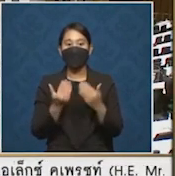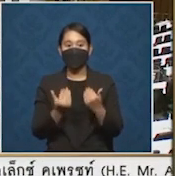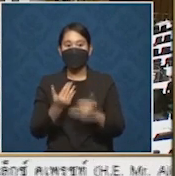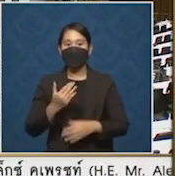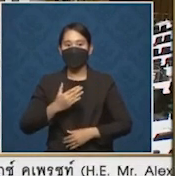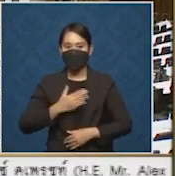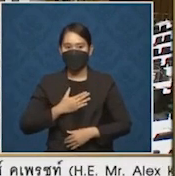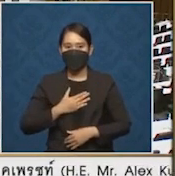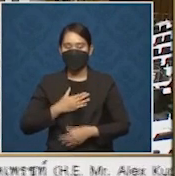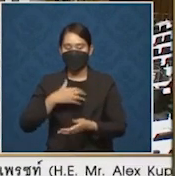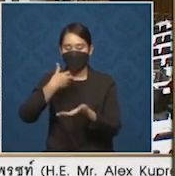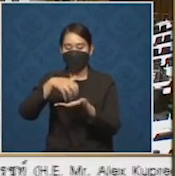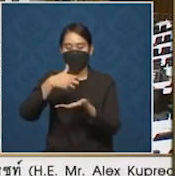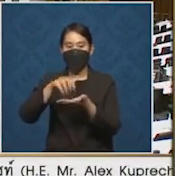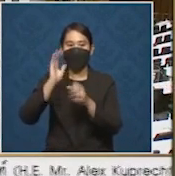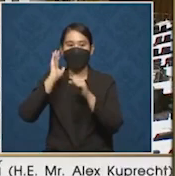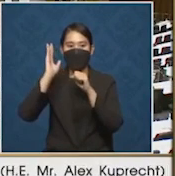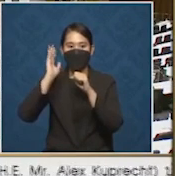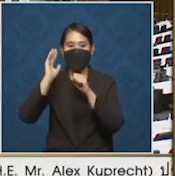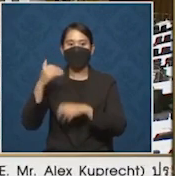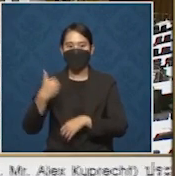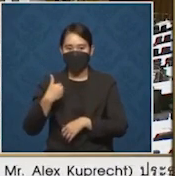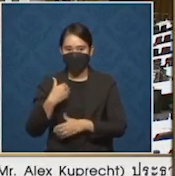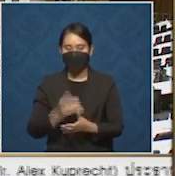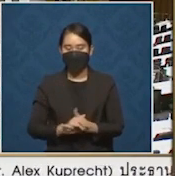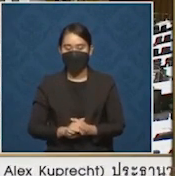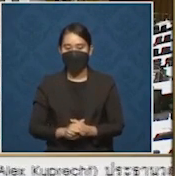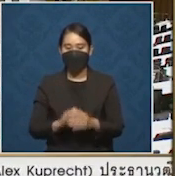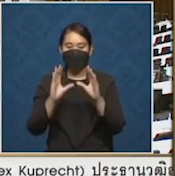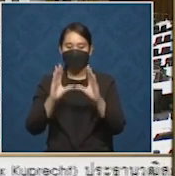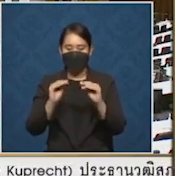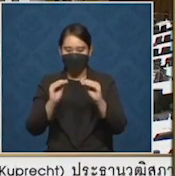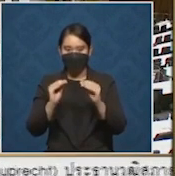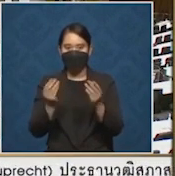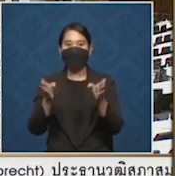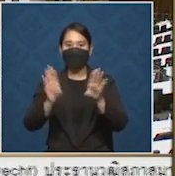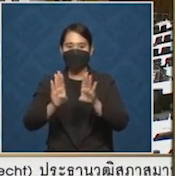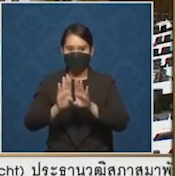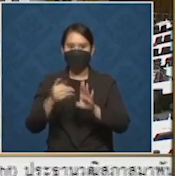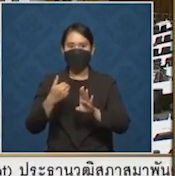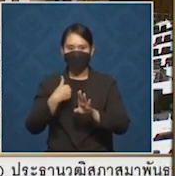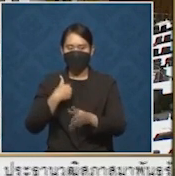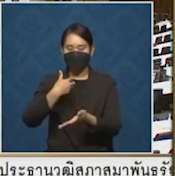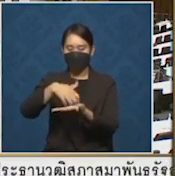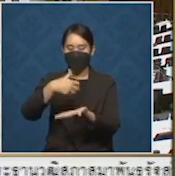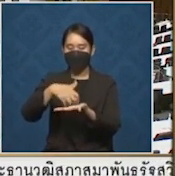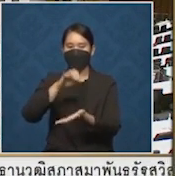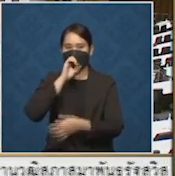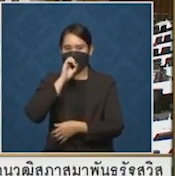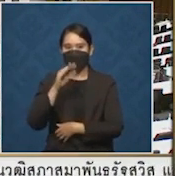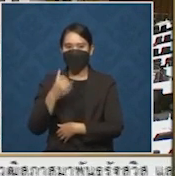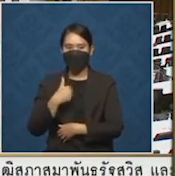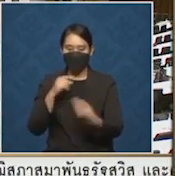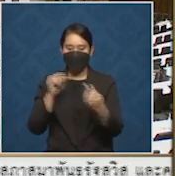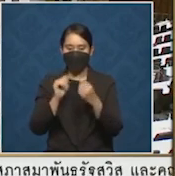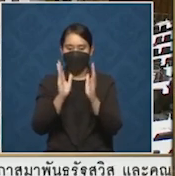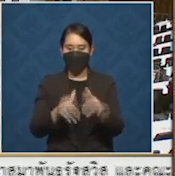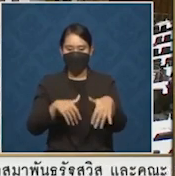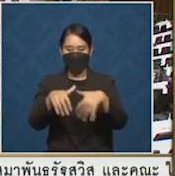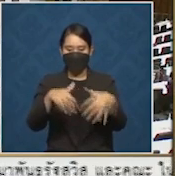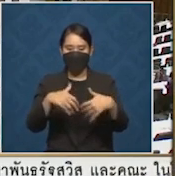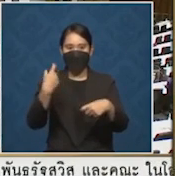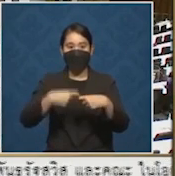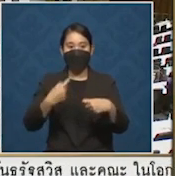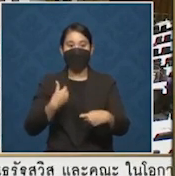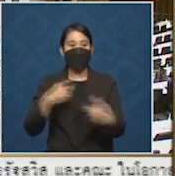ร่รัฐบาลก็สั่นคลอนเมื่อนั้นจะเป็นแบบนี้เรื่อยไปหรือเปล่าคือเพราะมันไม่ชัดเจนส.ส.เองก็ต้องคอยเช็คดูทิศทางลมของ